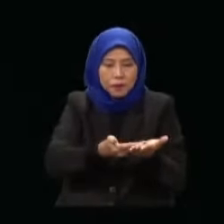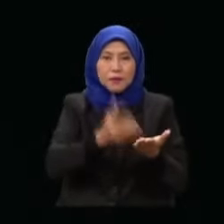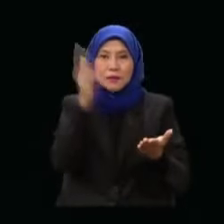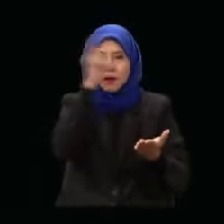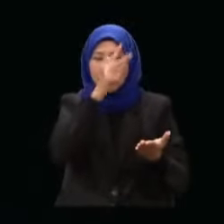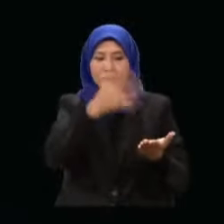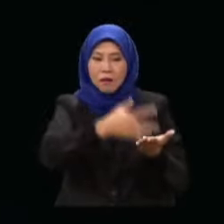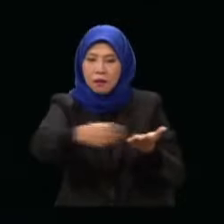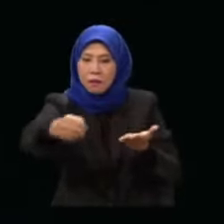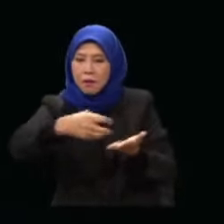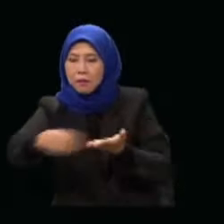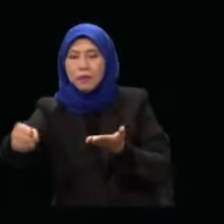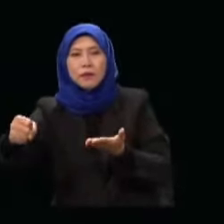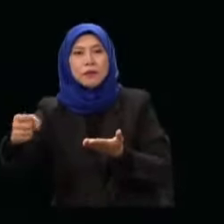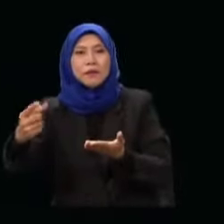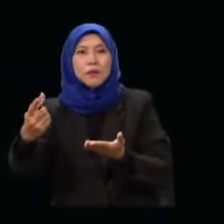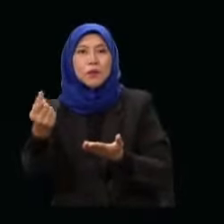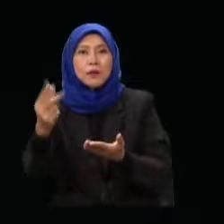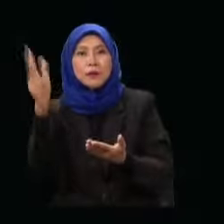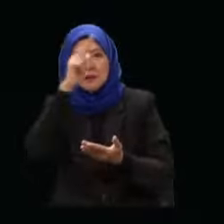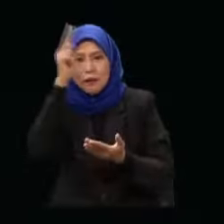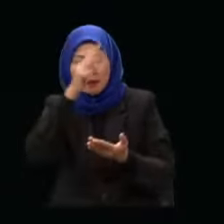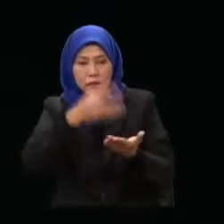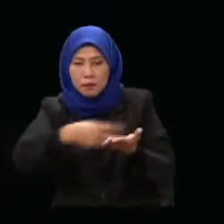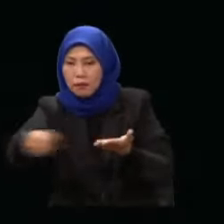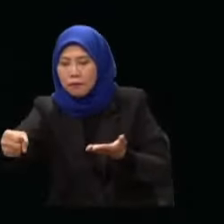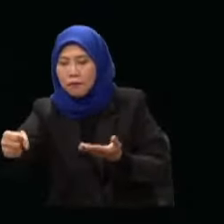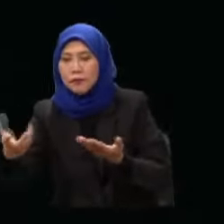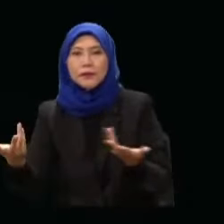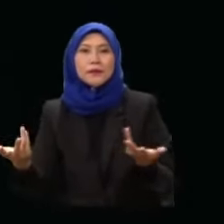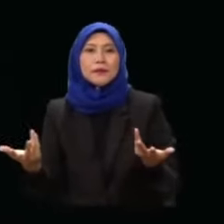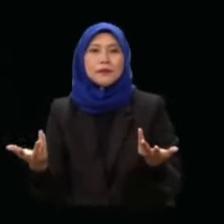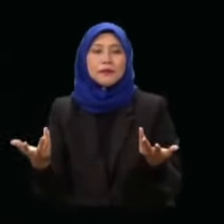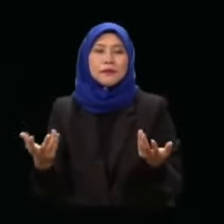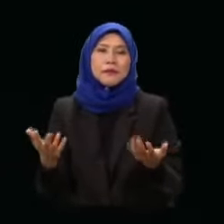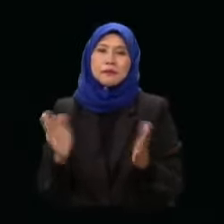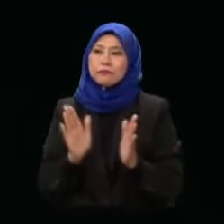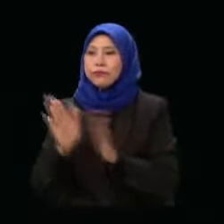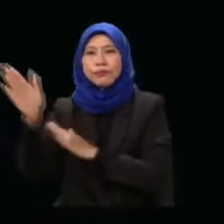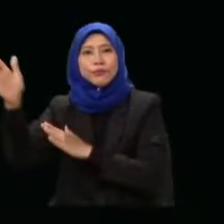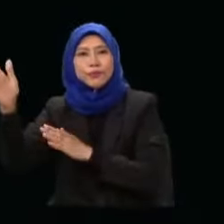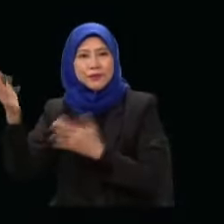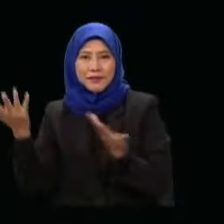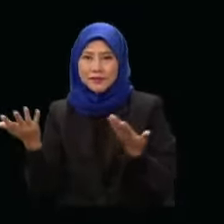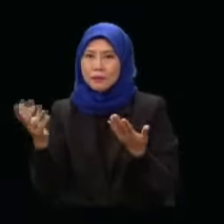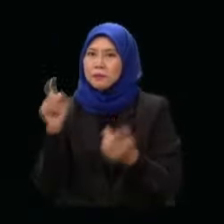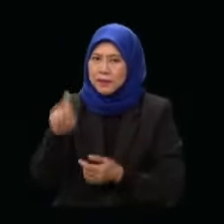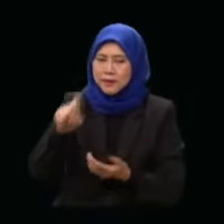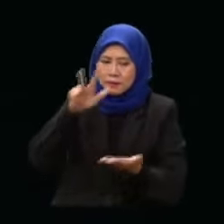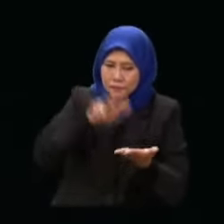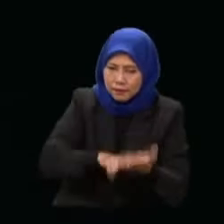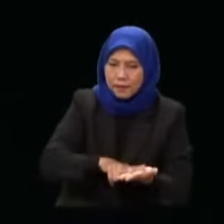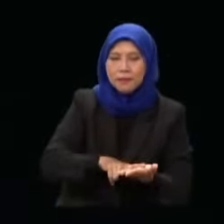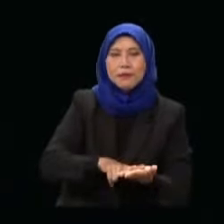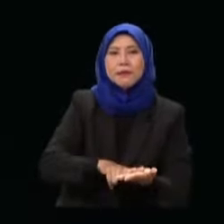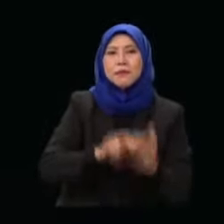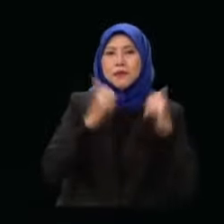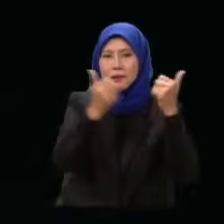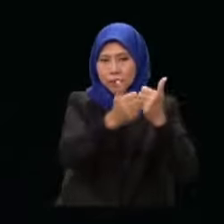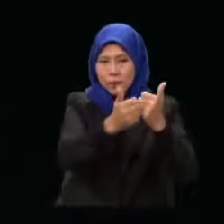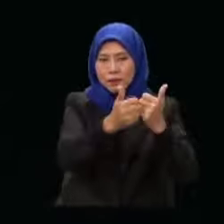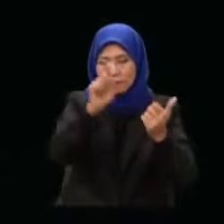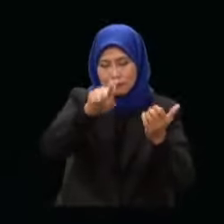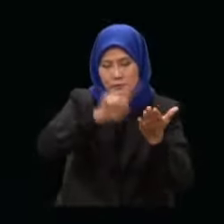jadi Tuhan Dedek aja and dan lagi Eh jadi kita enak Tentukan permohonan adalah permohonan yang shahih eh jadi